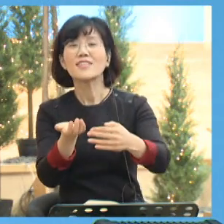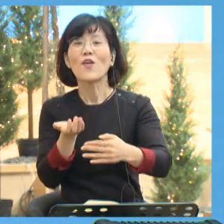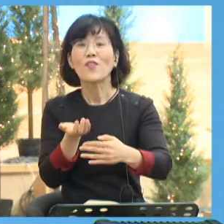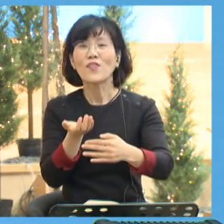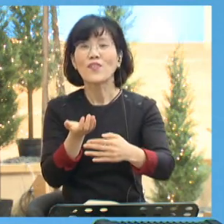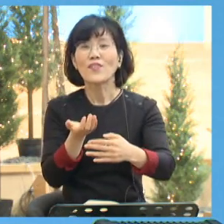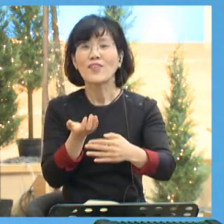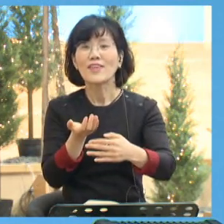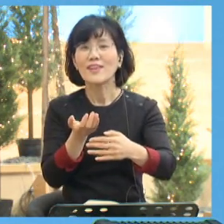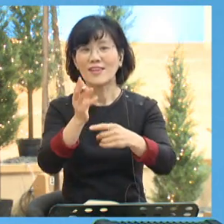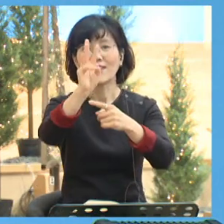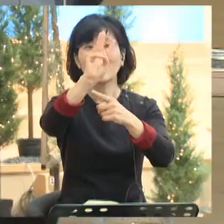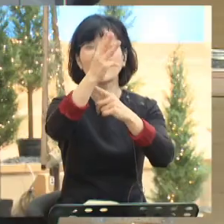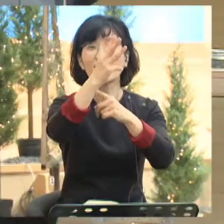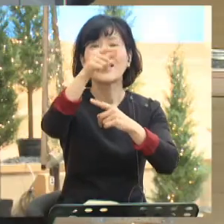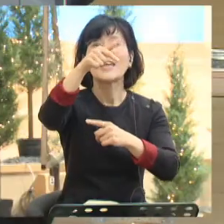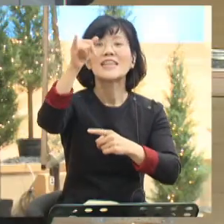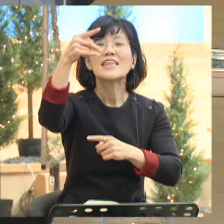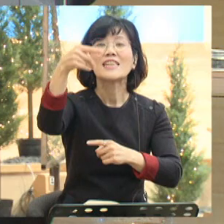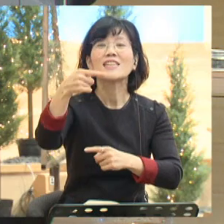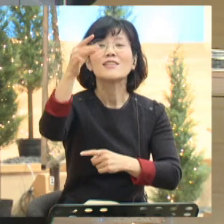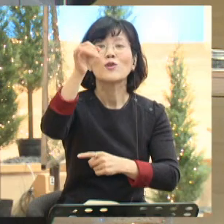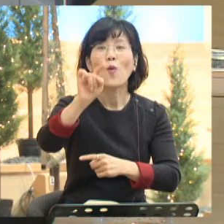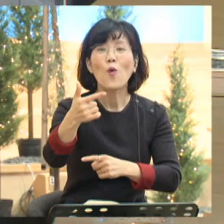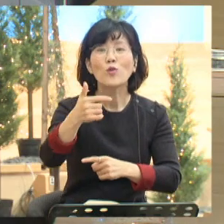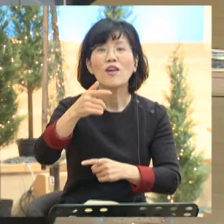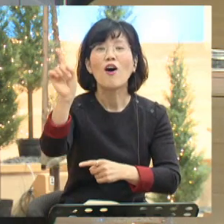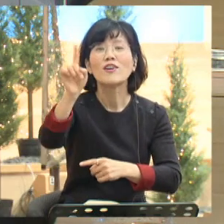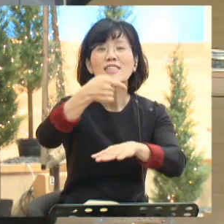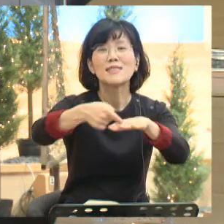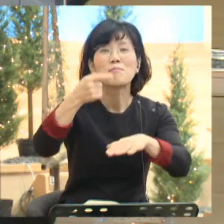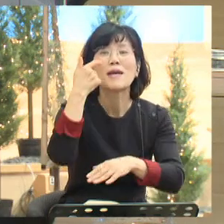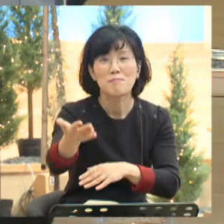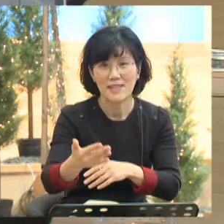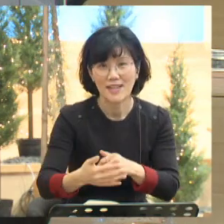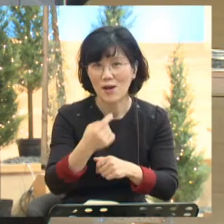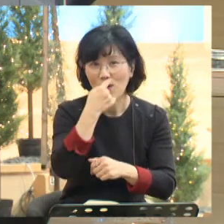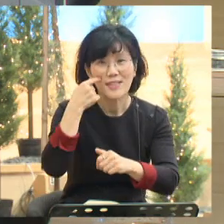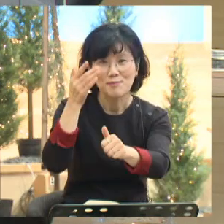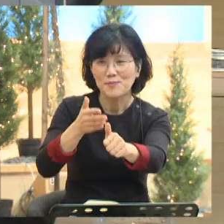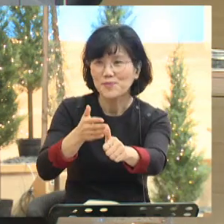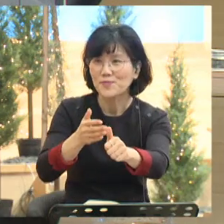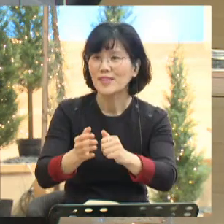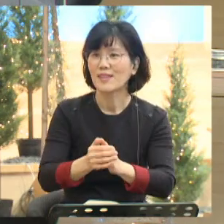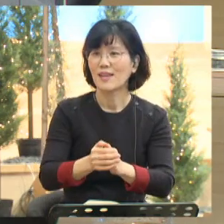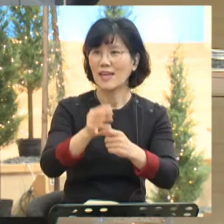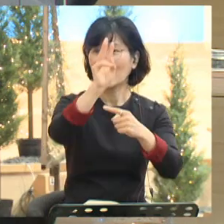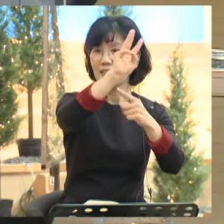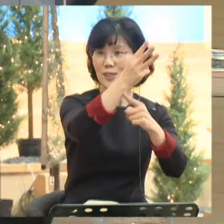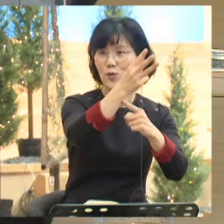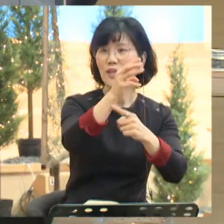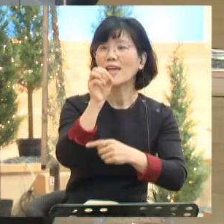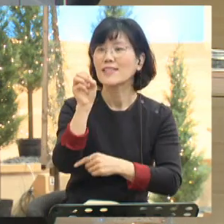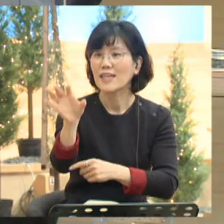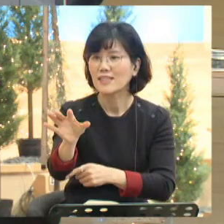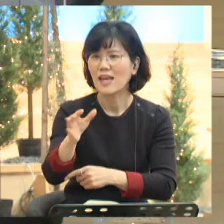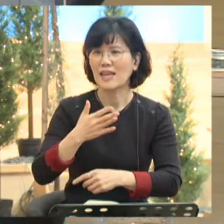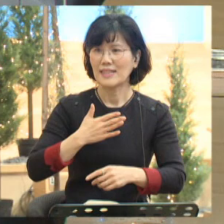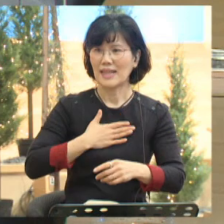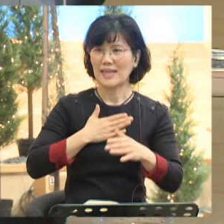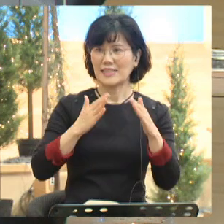온 기도의 어떤 지팡이 제롬 확인하십시오 여러분의 함 읽어 보세요 여러분이 12 이작 기드온이 그에게 대답하되